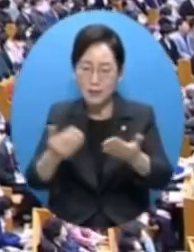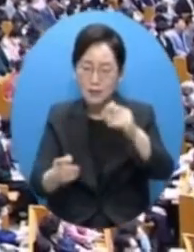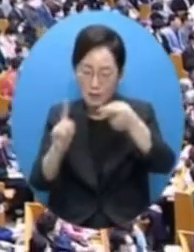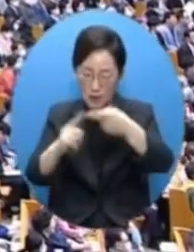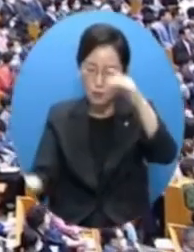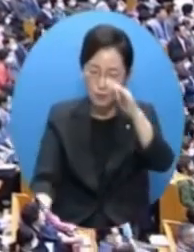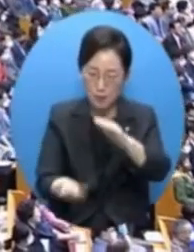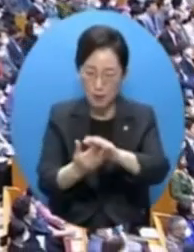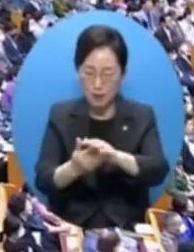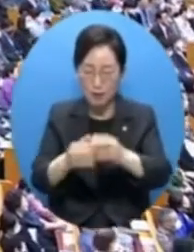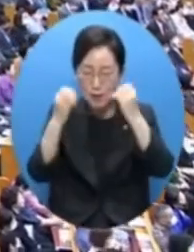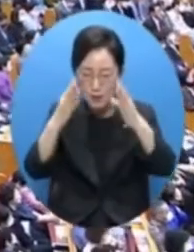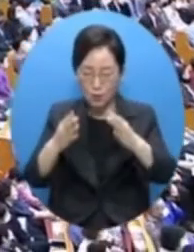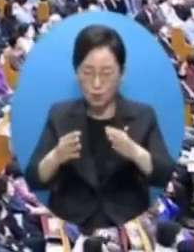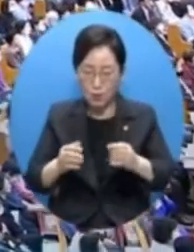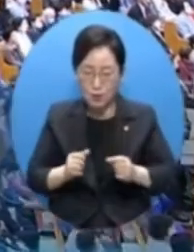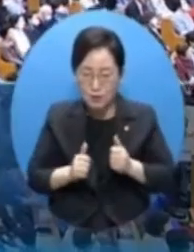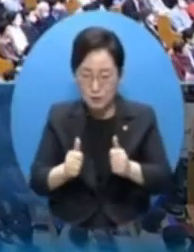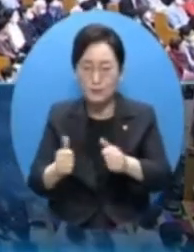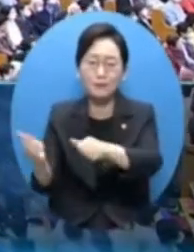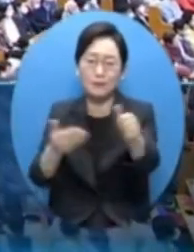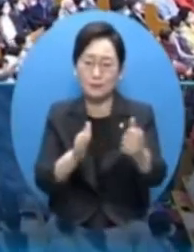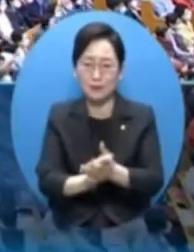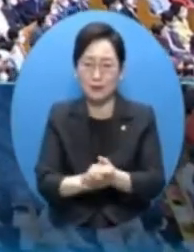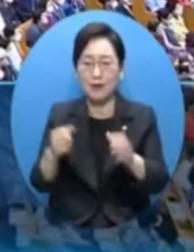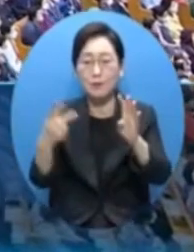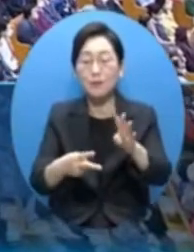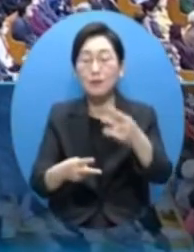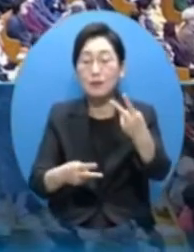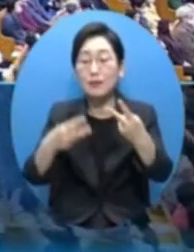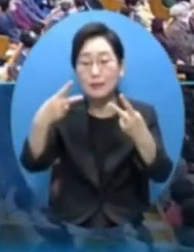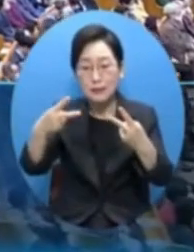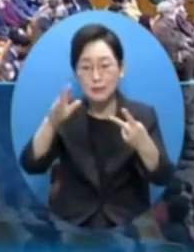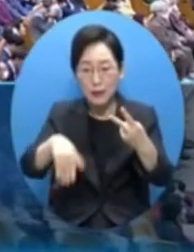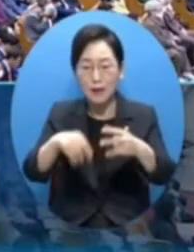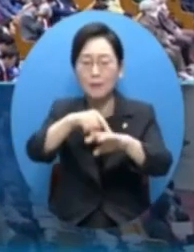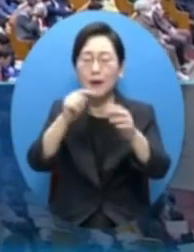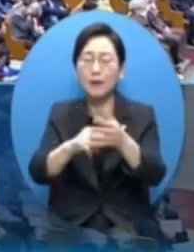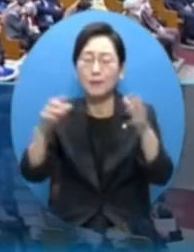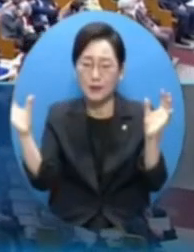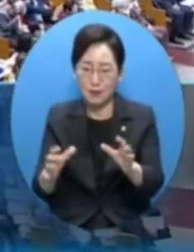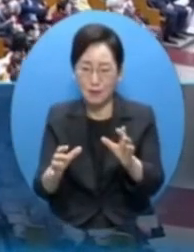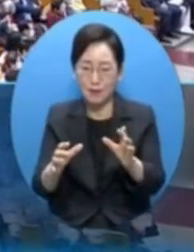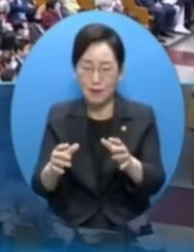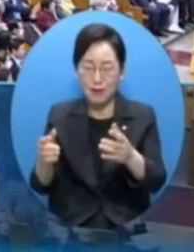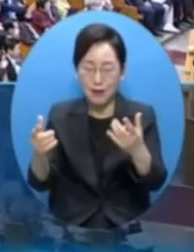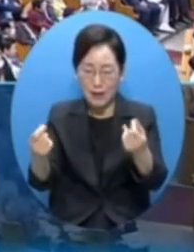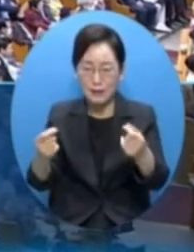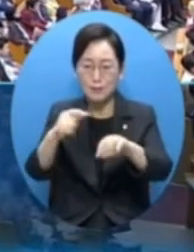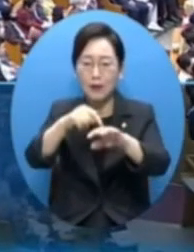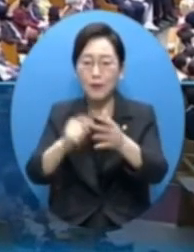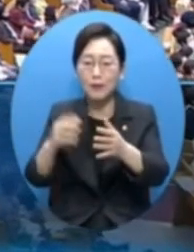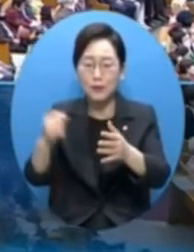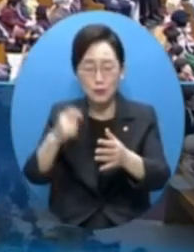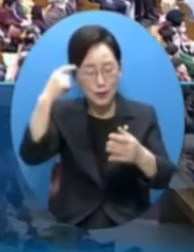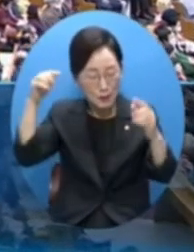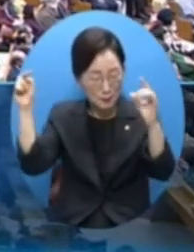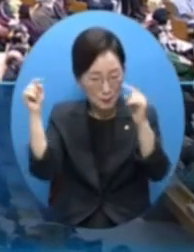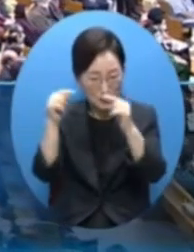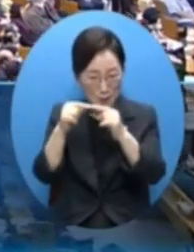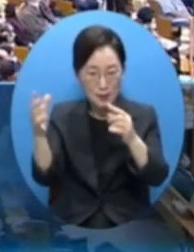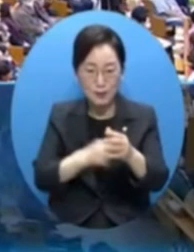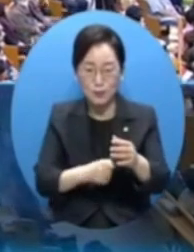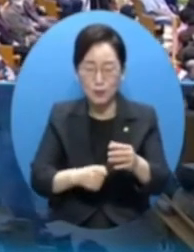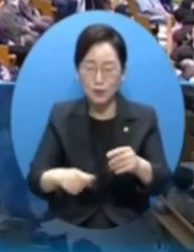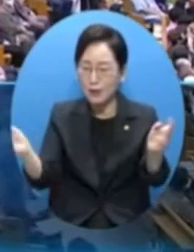창조해 나가야 되는 것입니다. 빌립보서 2장 2절로 4절을 말씀합니다. 마음을 같이하여 같은 사랑을 가지고 뜻을 합하며 한 마음을 품어 아무